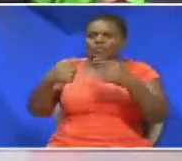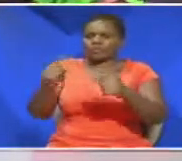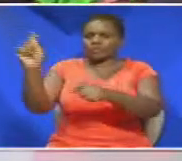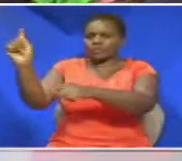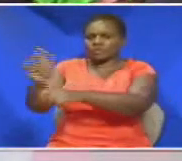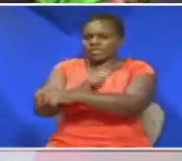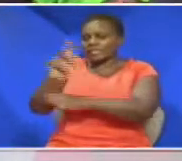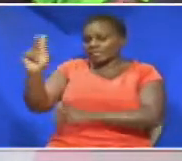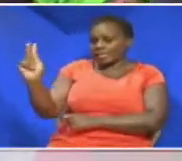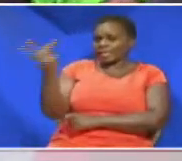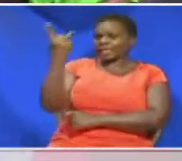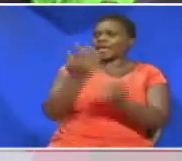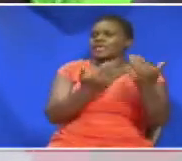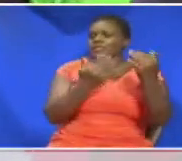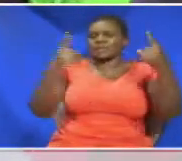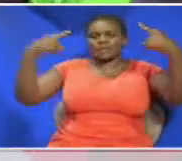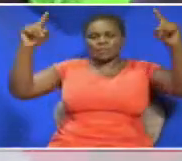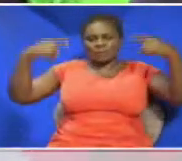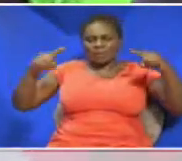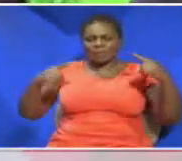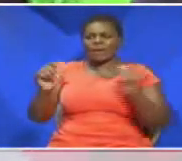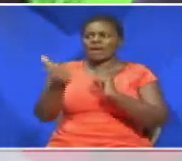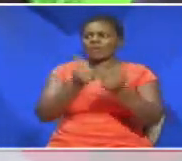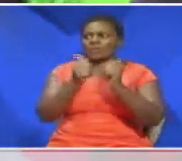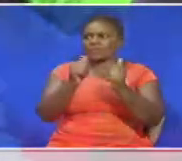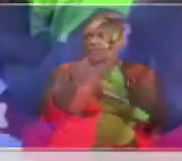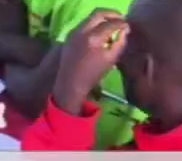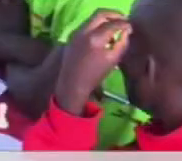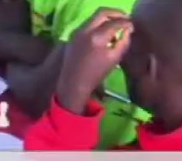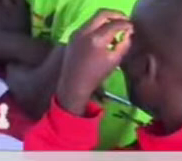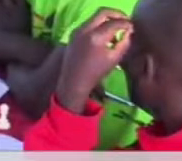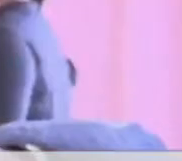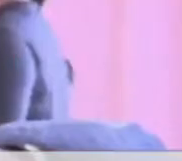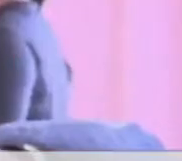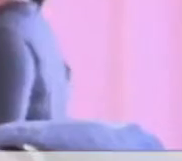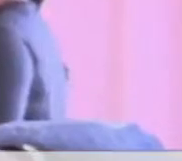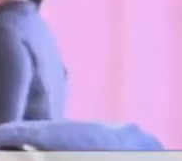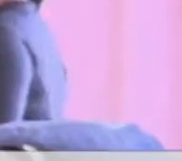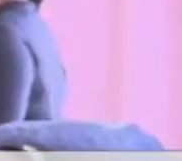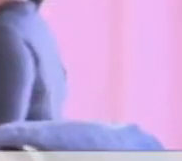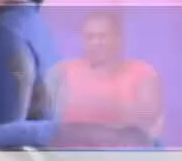mazuwezi yao Kenya na tadadua kunga katika mashindano hayo. Kus homme shudu.